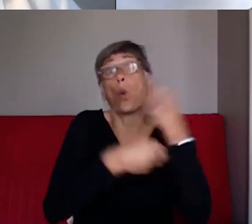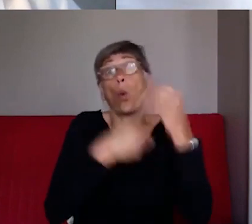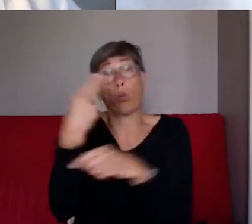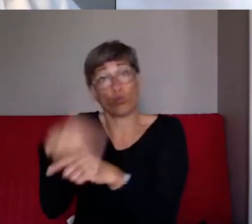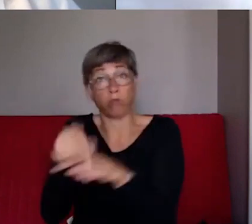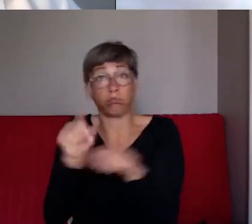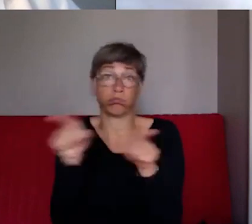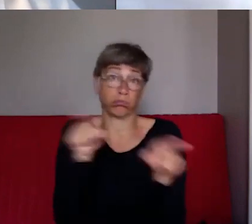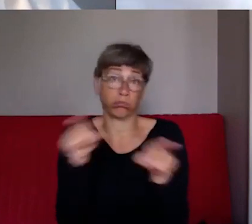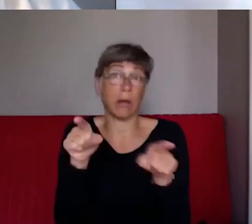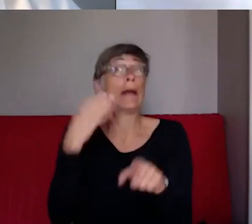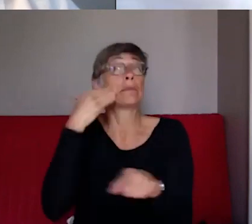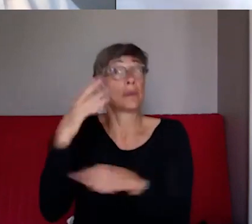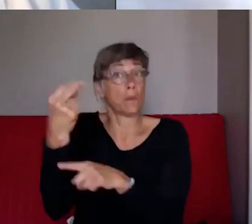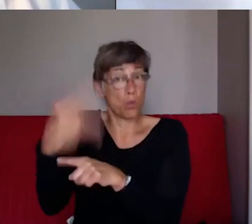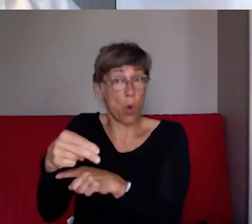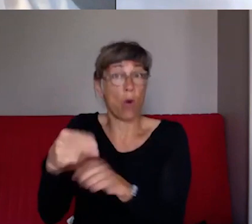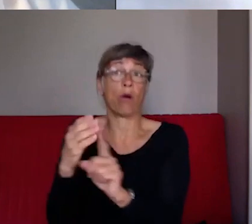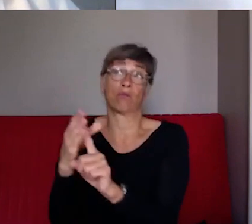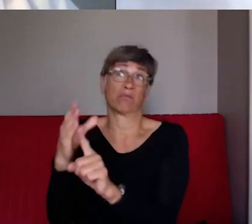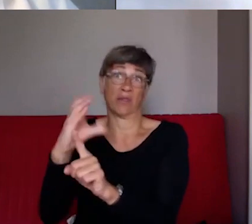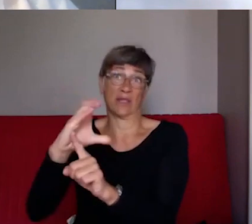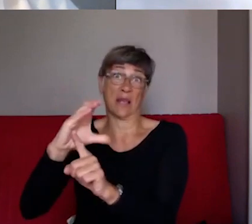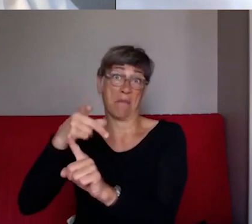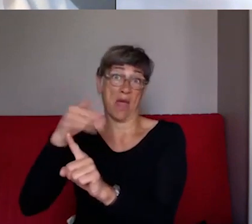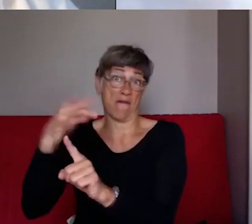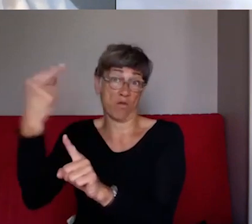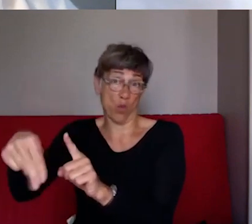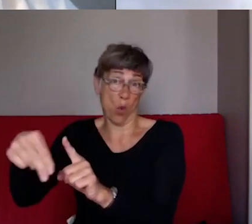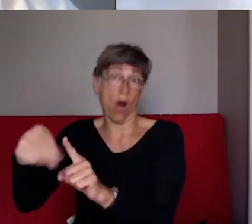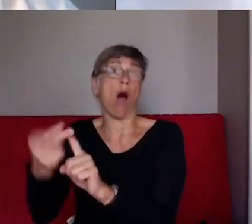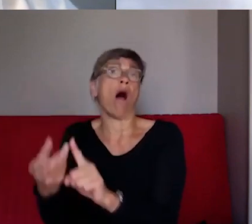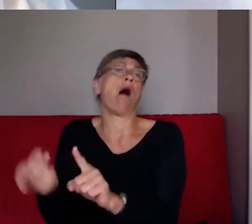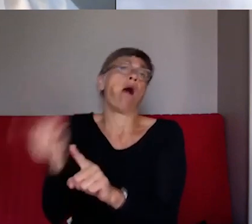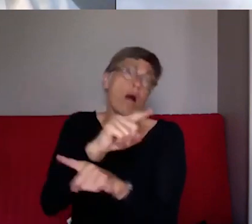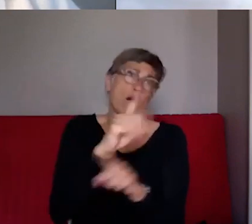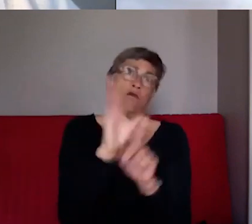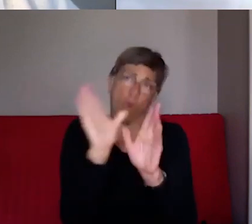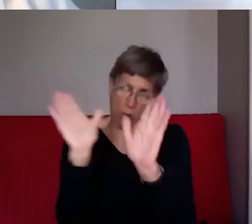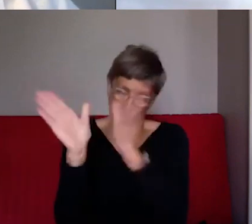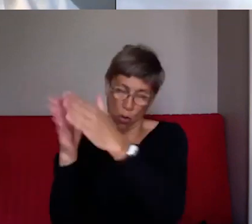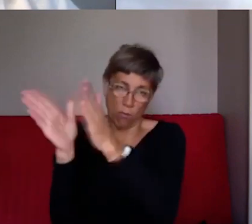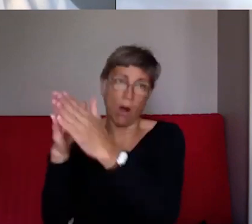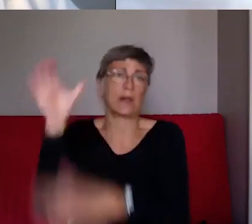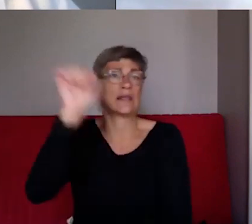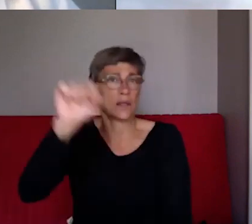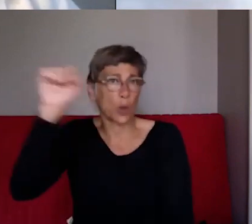la personne ne travaille pas et qu'elle n'a pas de CPF, effectivement, il va falloir se retourner vers la sécurité sociale, hein, la